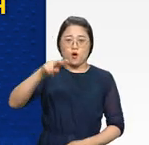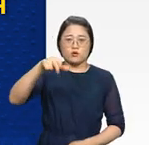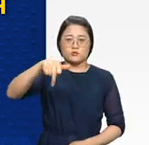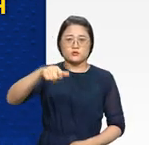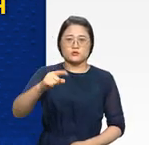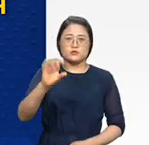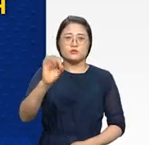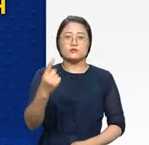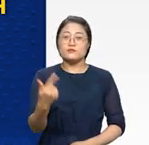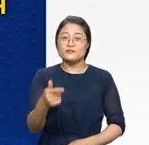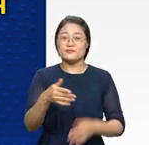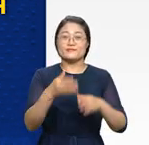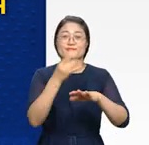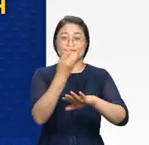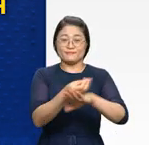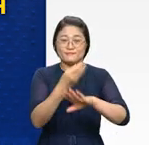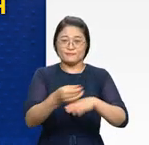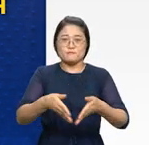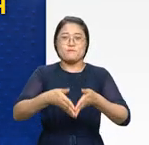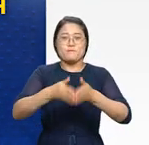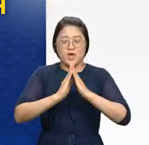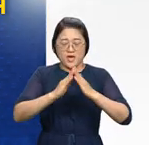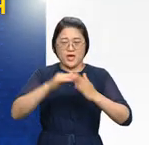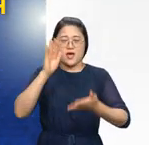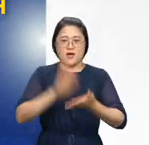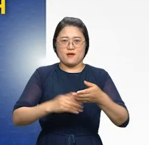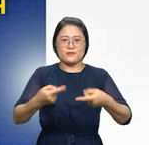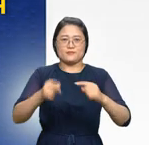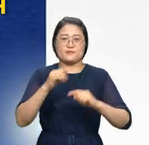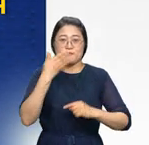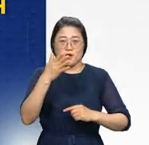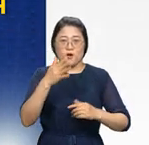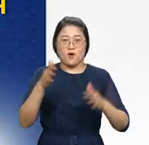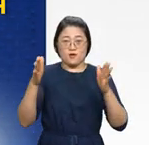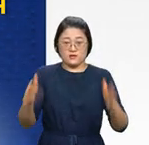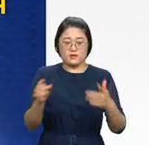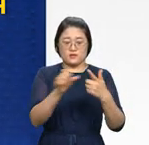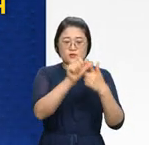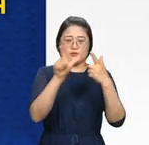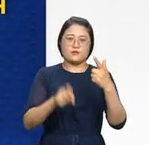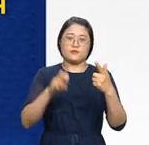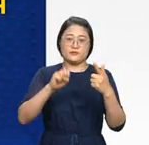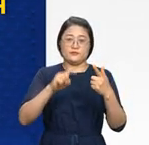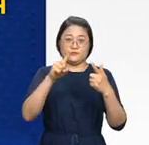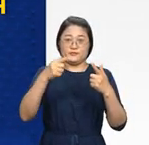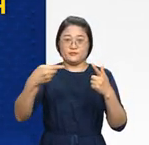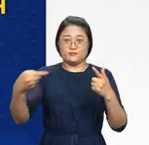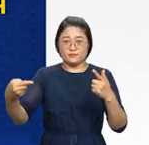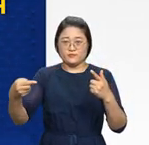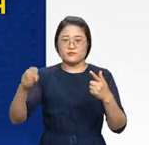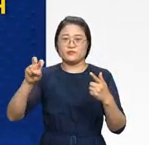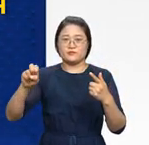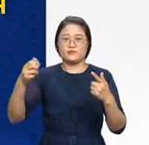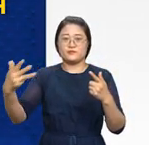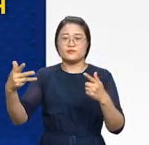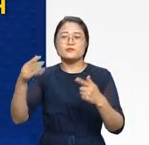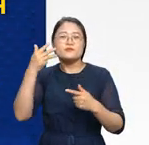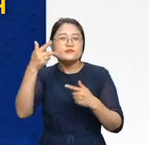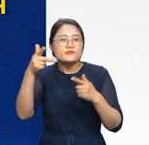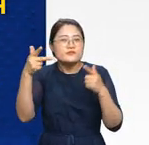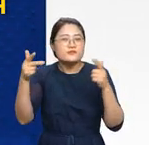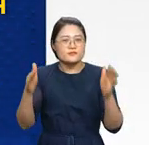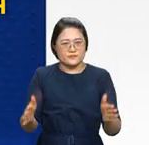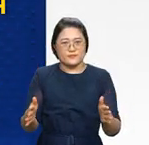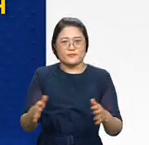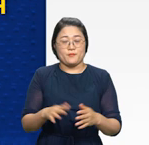뒤 걷기 챌린지에 참여하실 수 있으며 기간은 6월 21일부터 27일까지 7일간입니다. 이번